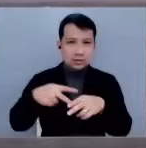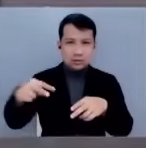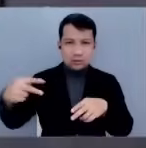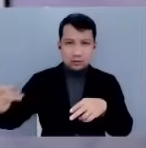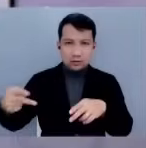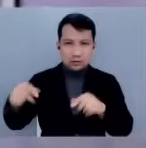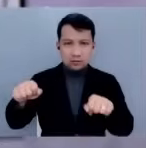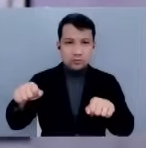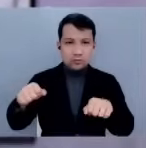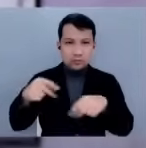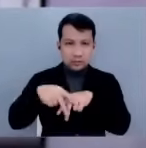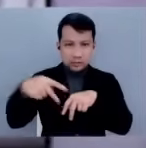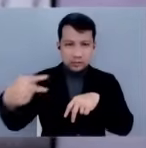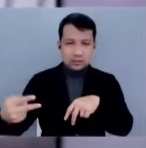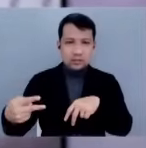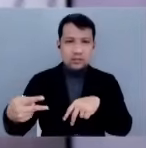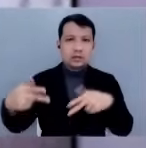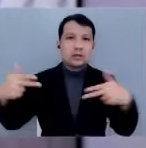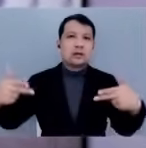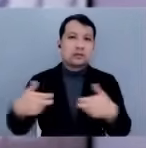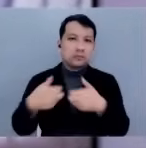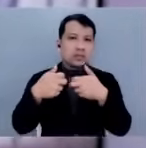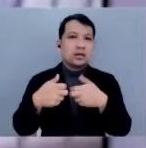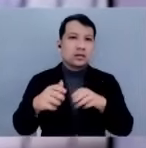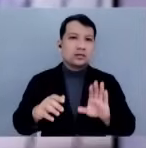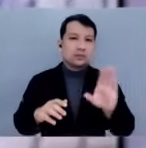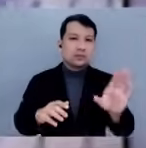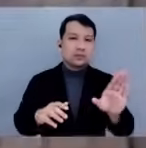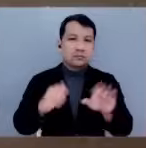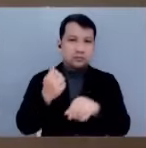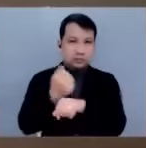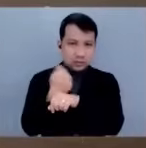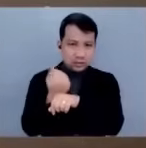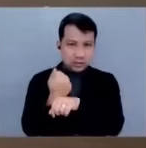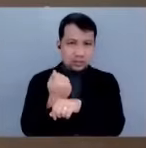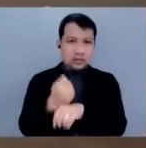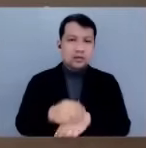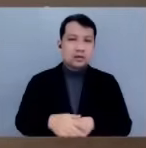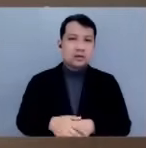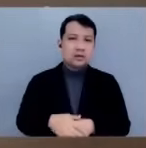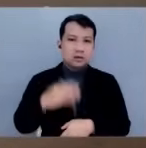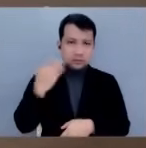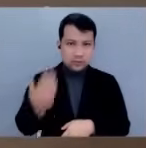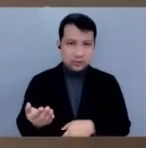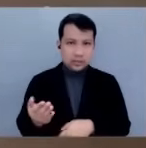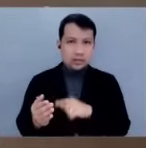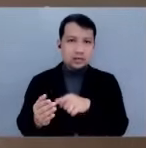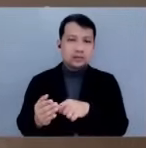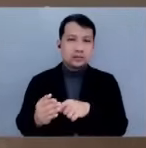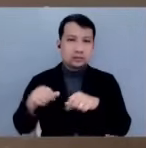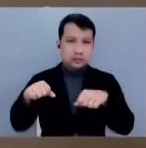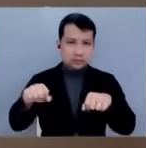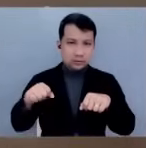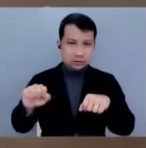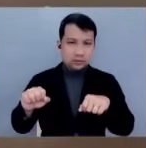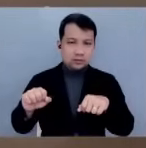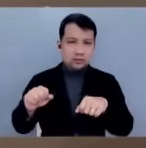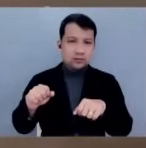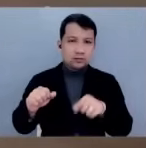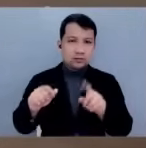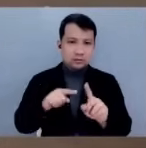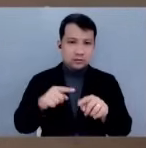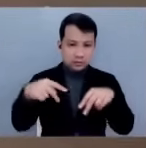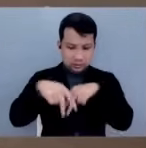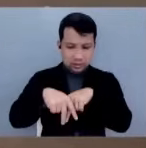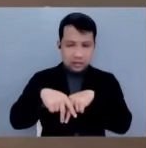rider. Nakasalpukan na pala nito ang isang ambulansya. Patay sa aksidente ang rider ng motor at isang sakay ng